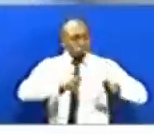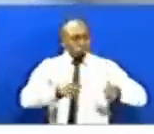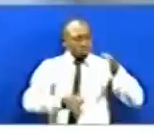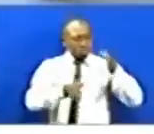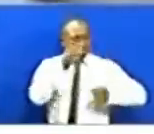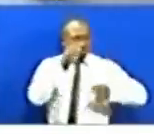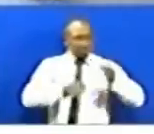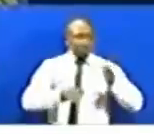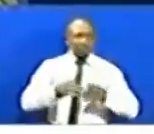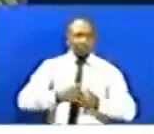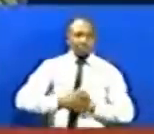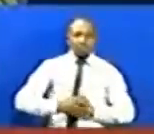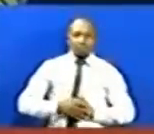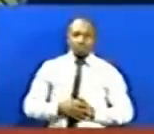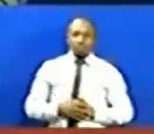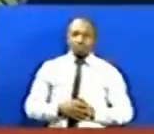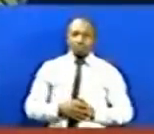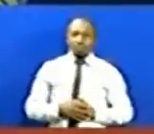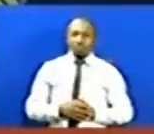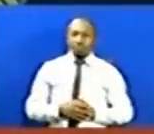uchunguzi utakapokamilika.